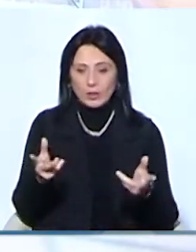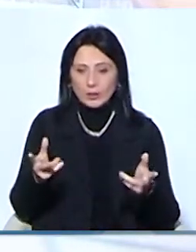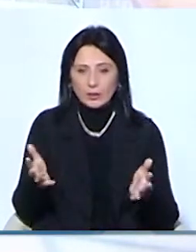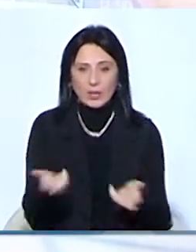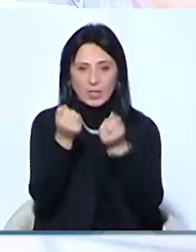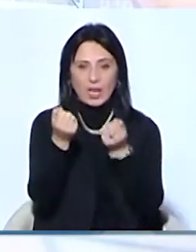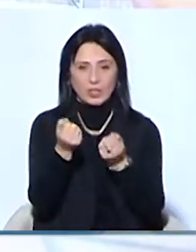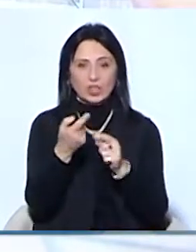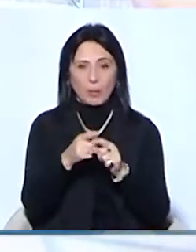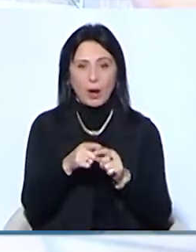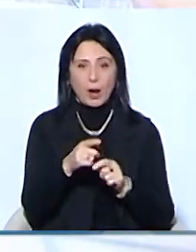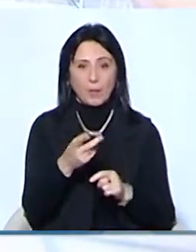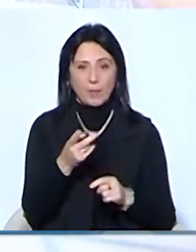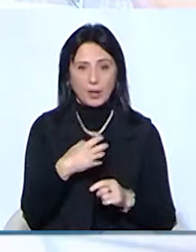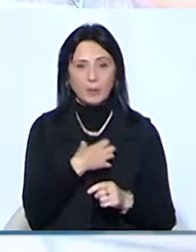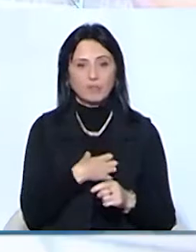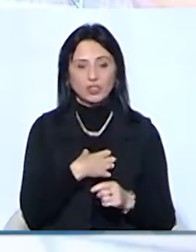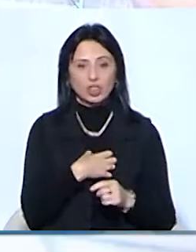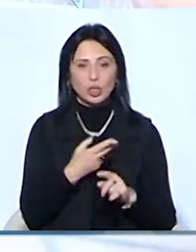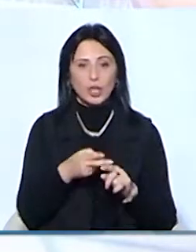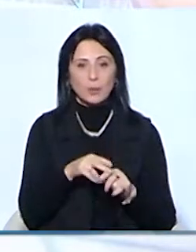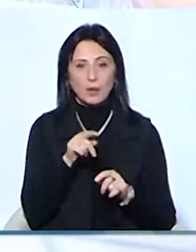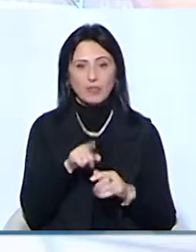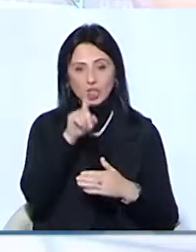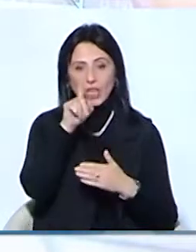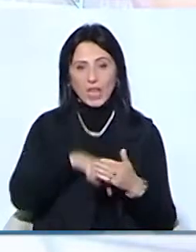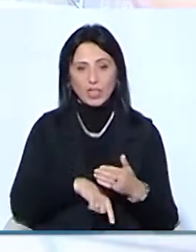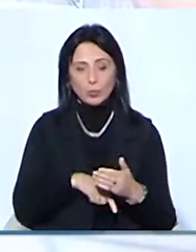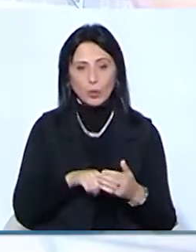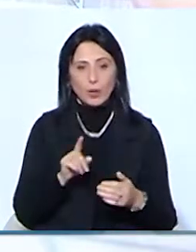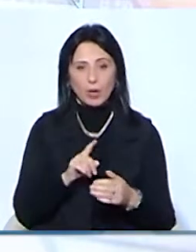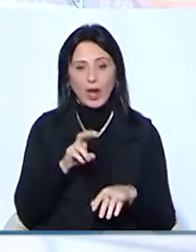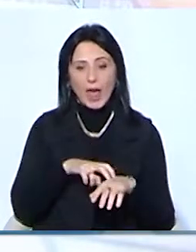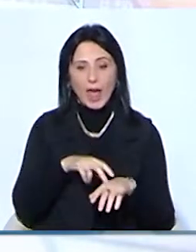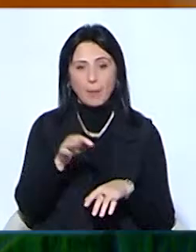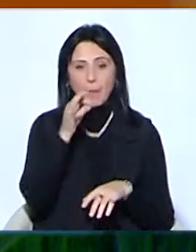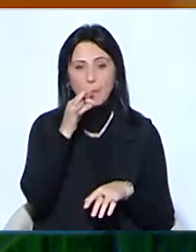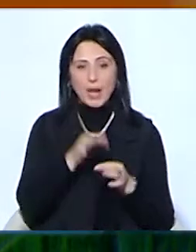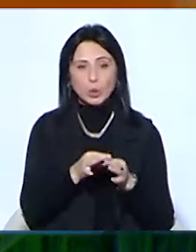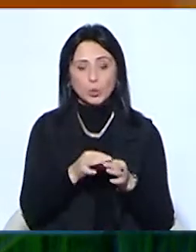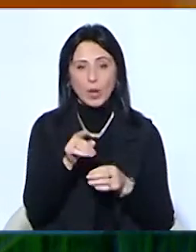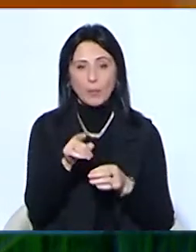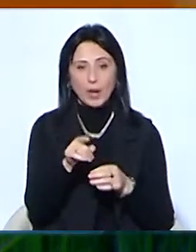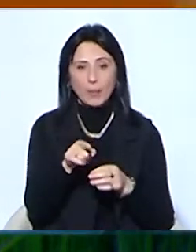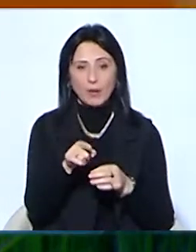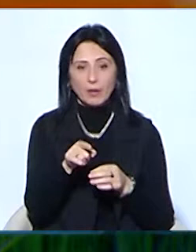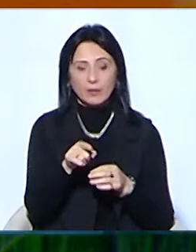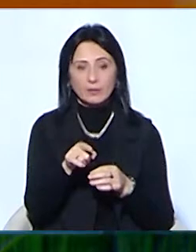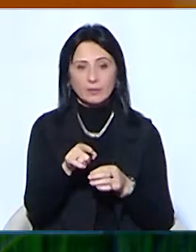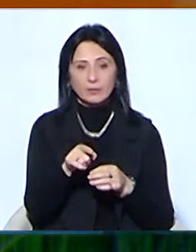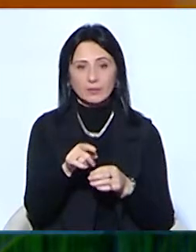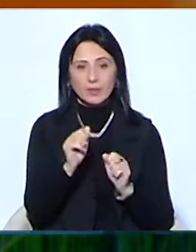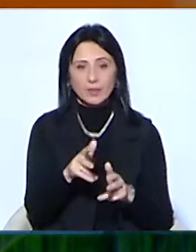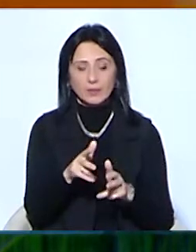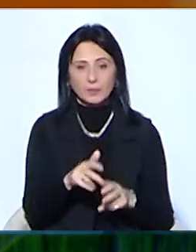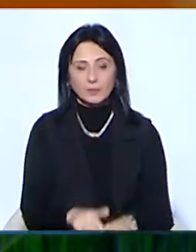ქვია ორგანოს გაღება, მნიშვნელოვანია იმაში დარწმუნებაც, რომ ექიმის პასუხისმგებლობა ერთი პაციენტით არ შემოიფარგლება. ხომ